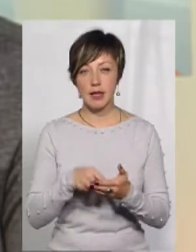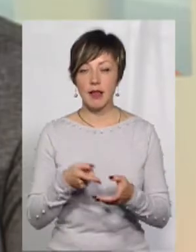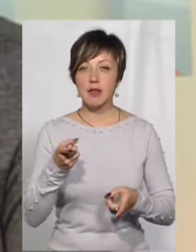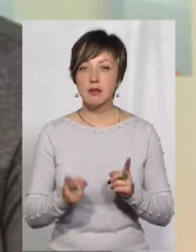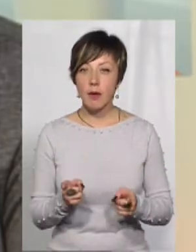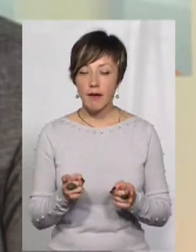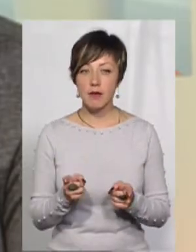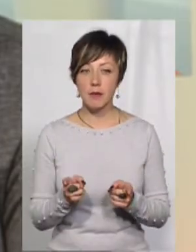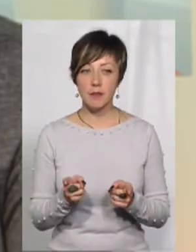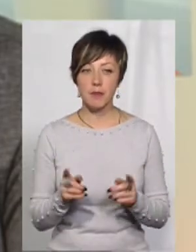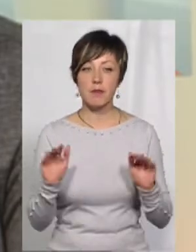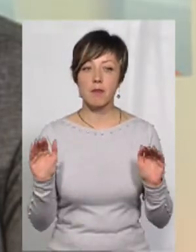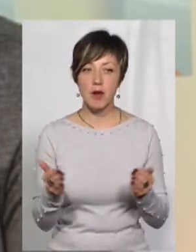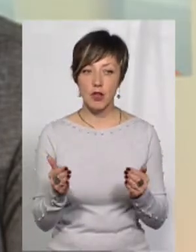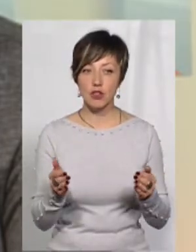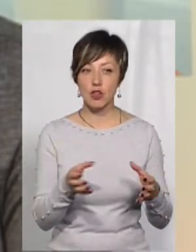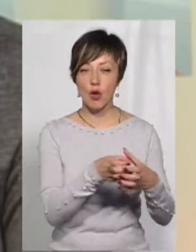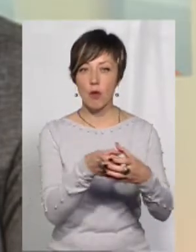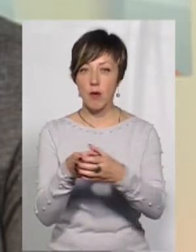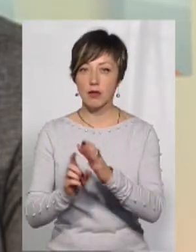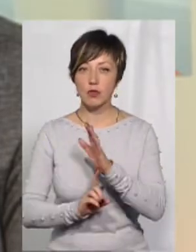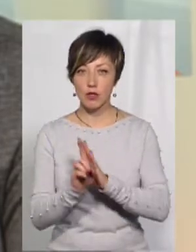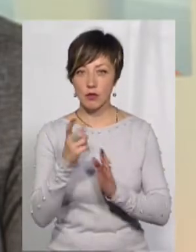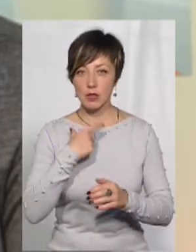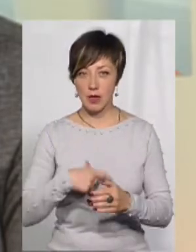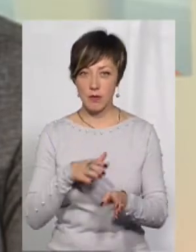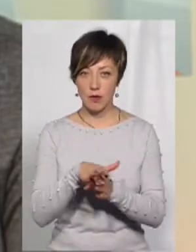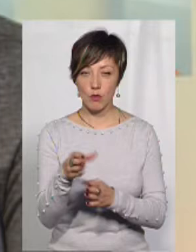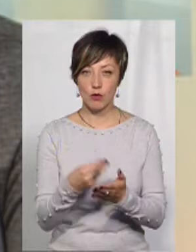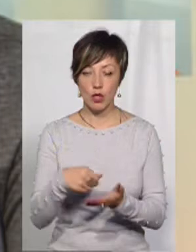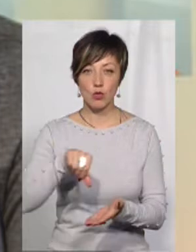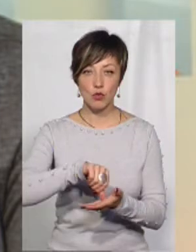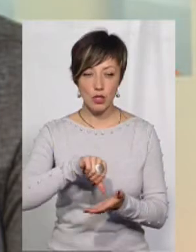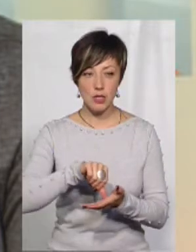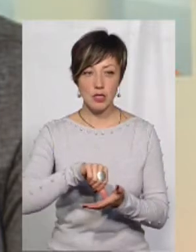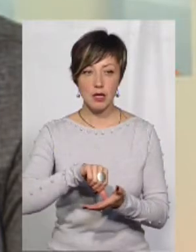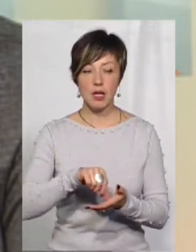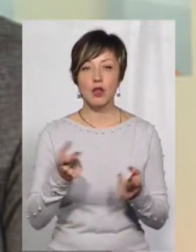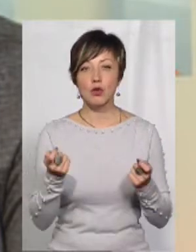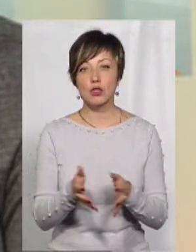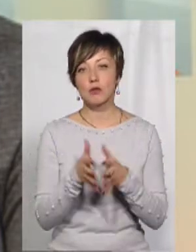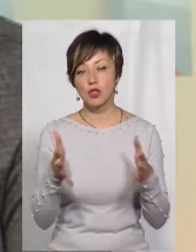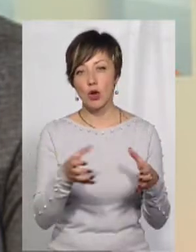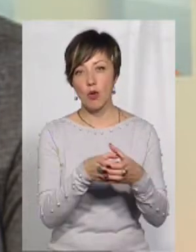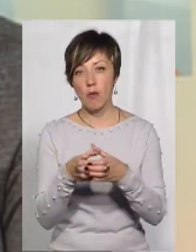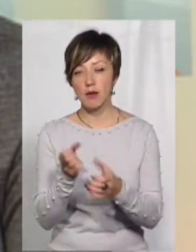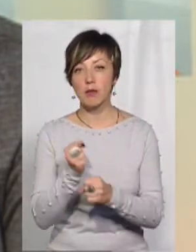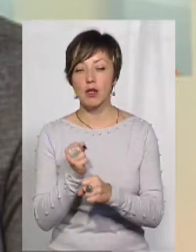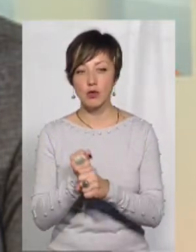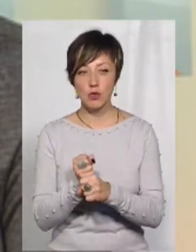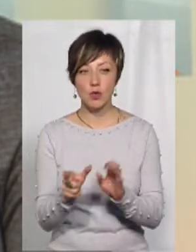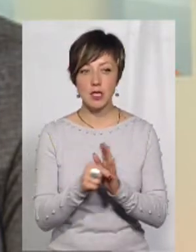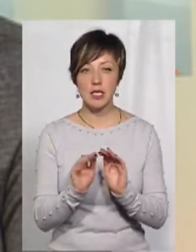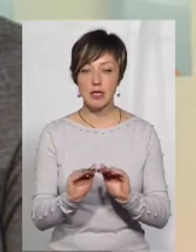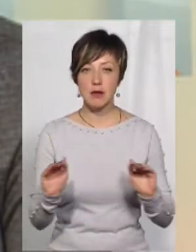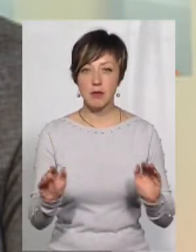насправді меншість громад, які вже започаткували і реалізовують бюджет участі, трошки більше громад, які працюють